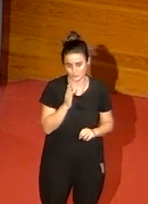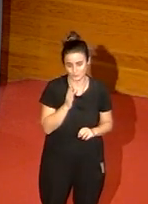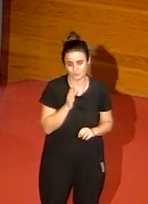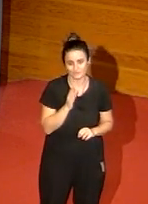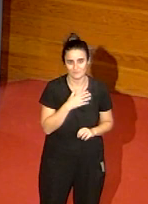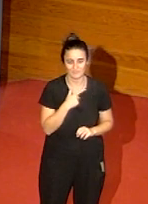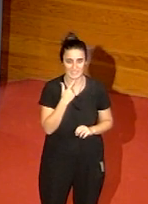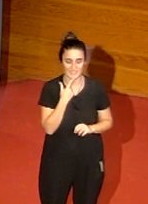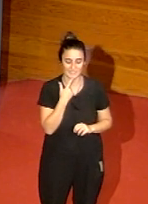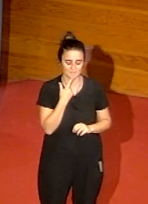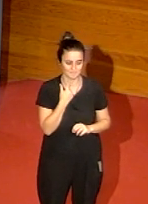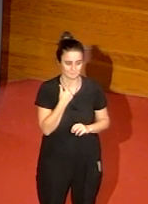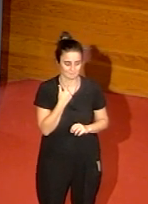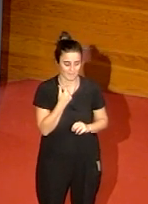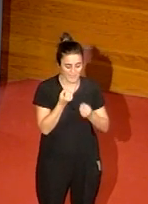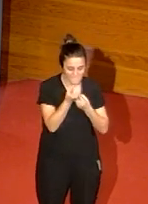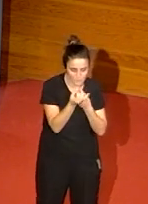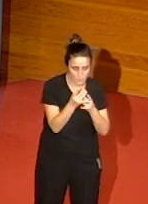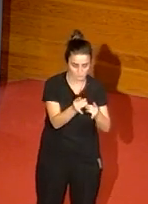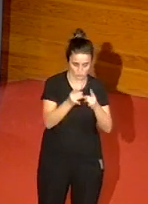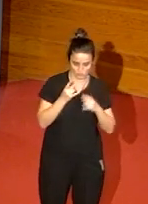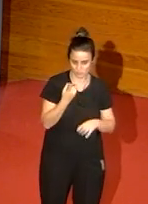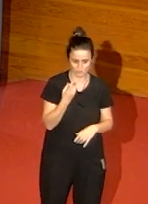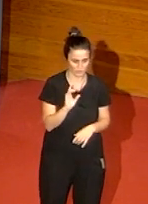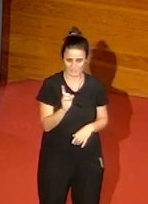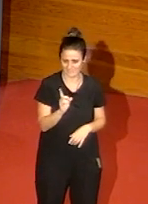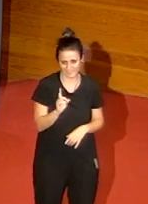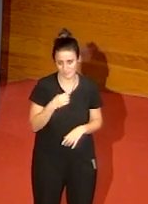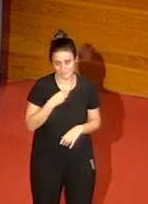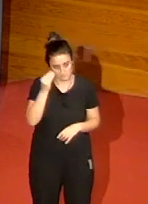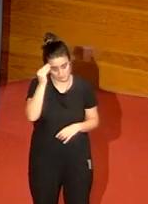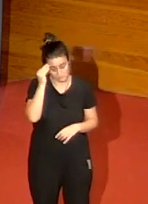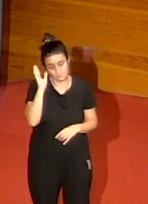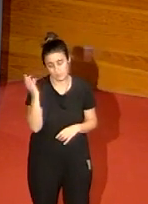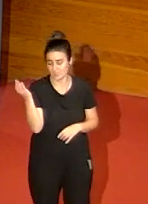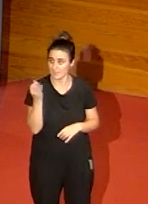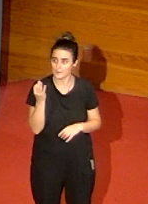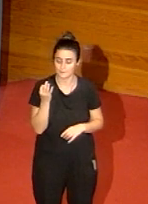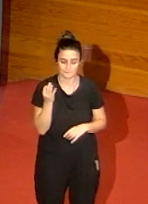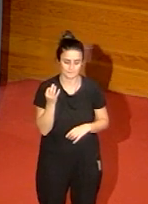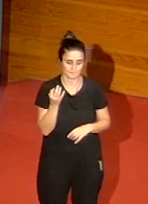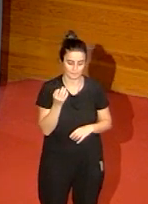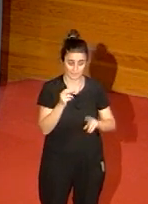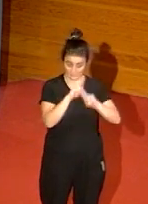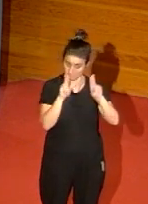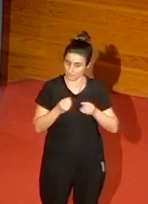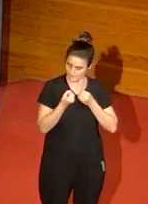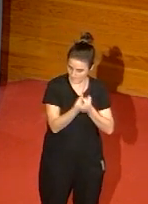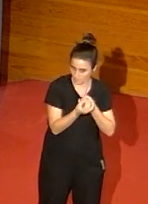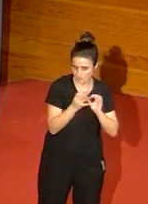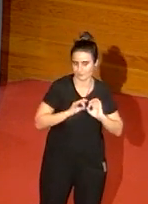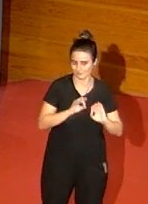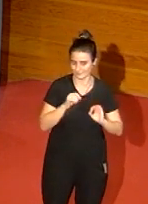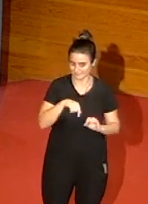Ez dugu erakargarri egin behar informazioa. Baina, bai, nik uste dut, informazioa, nazioarteko informazioa bereziki, kasu honetan,